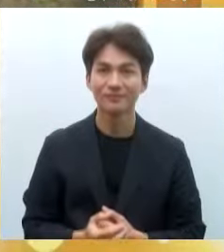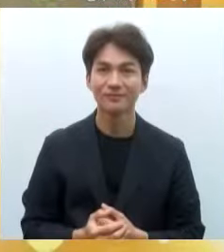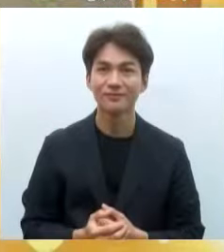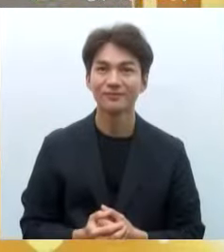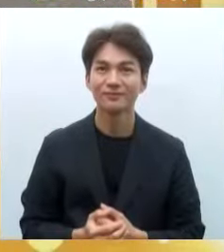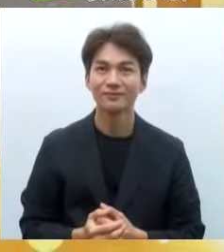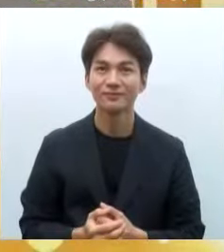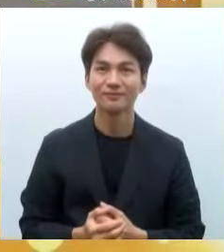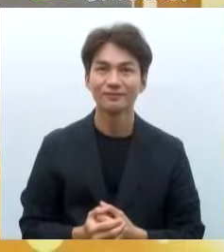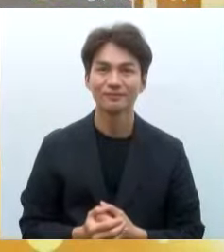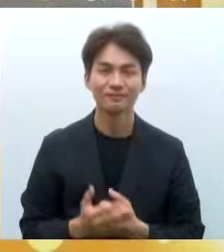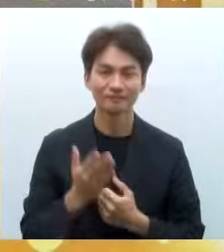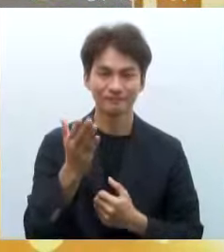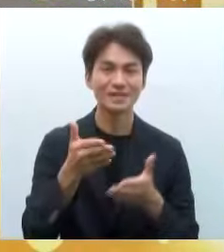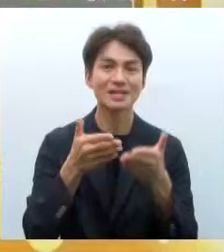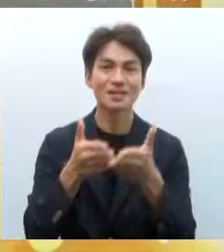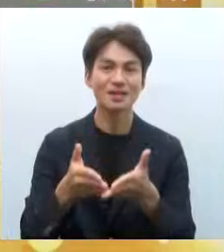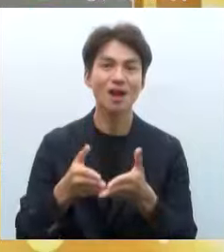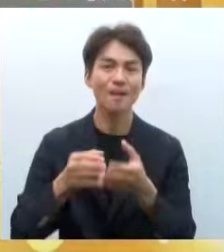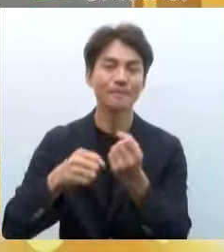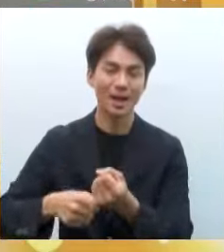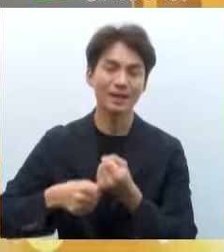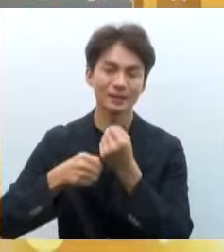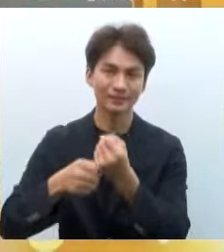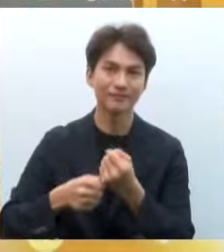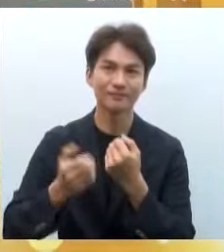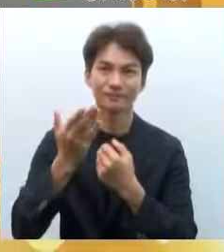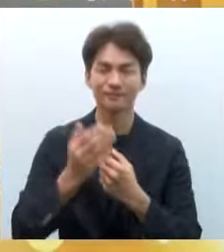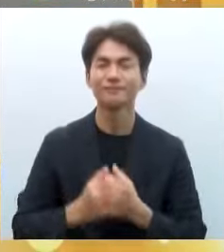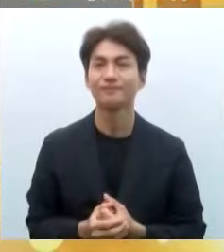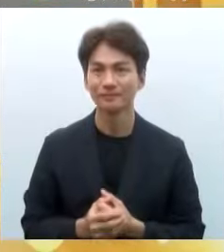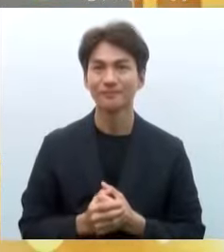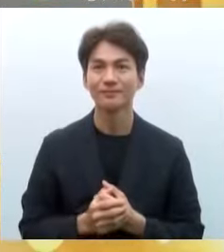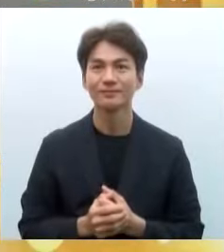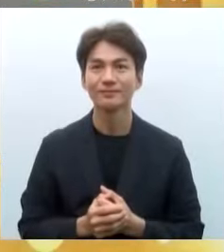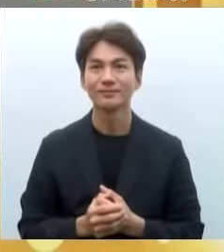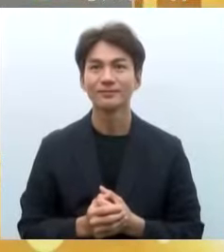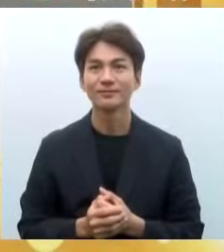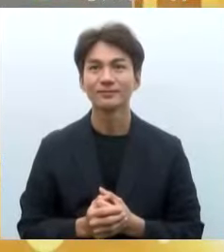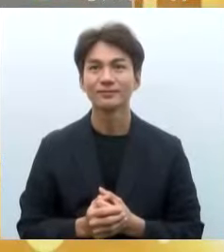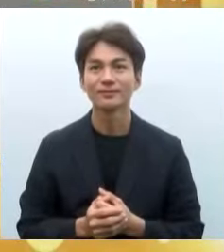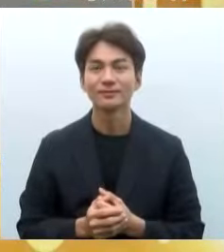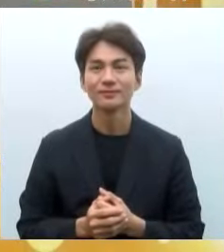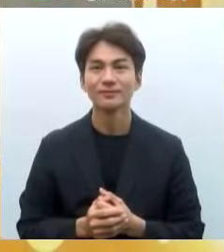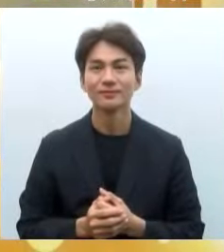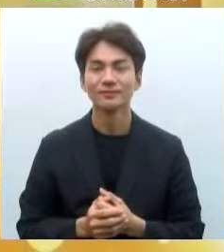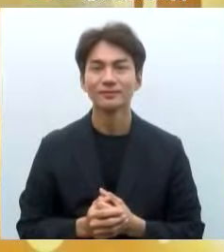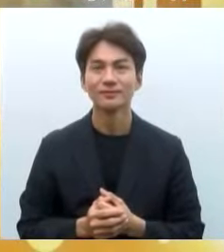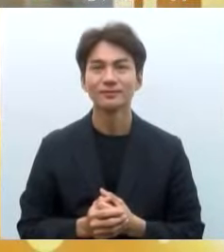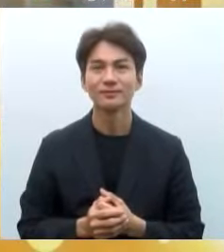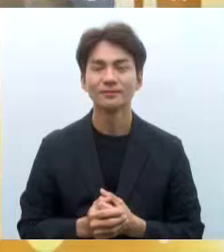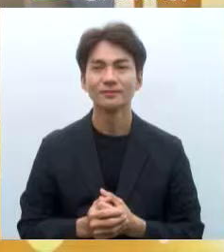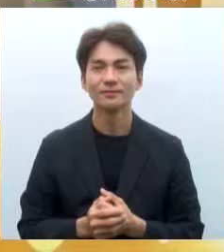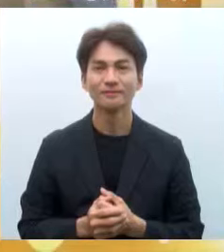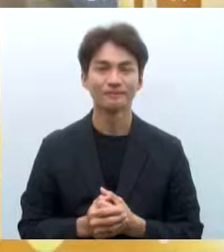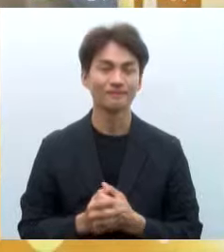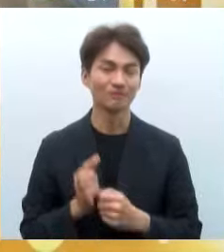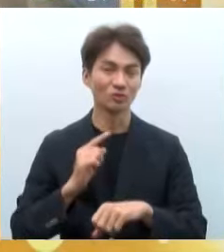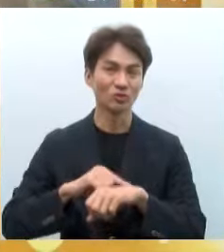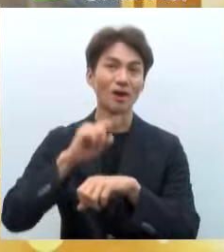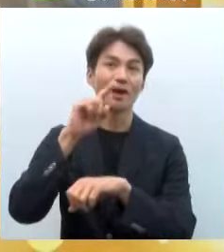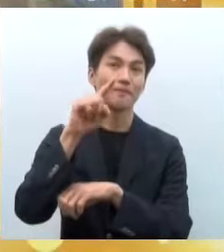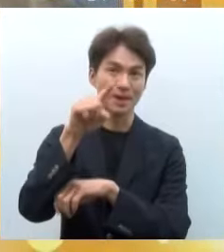และฐานพายเรือภาคบ่ายเป็น